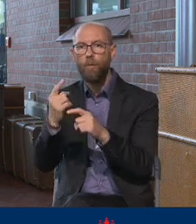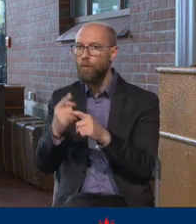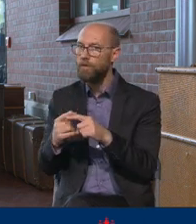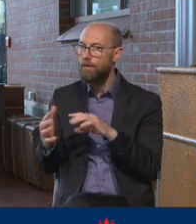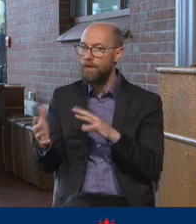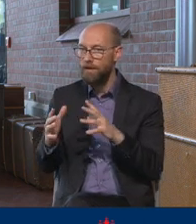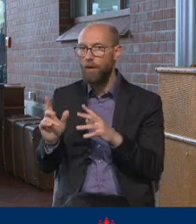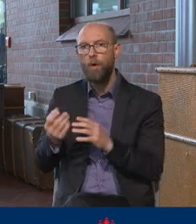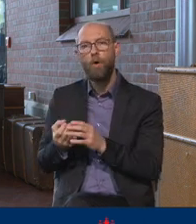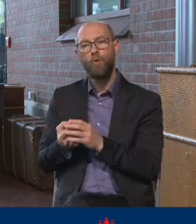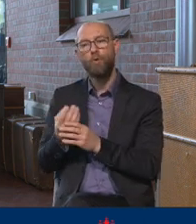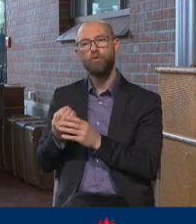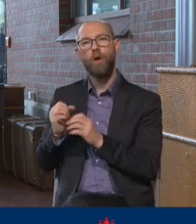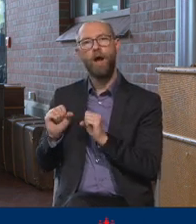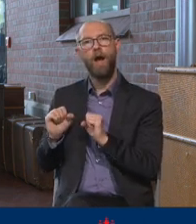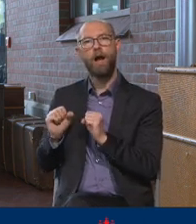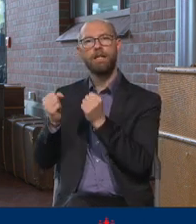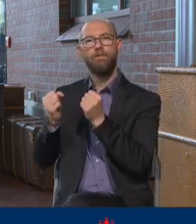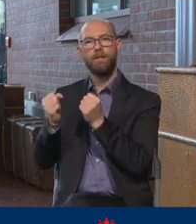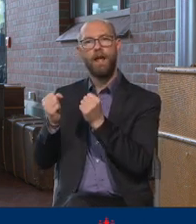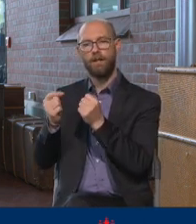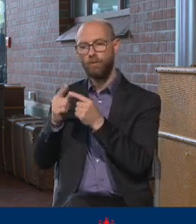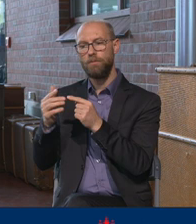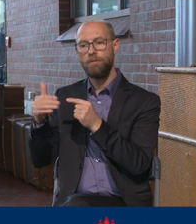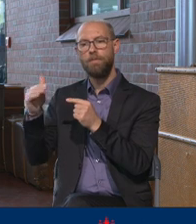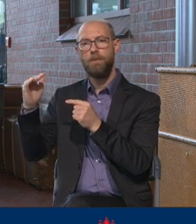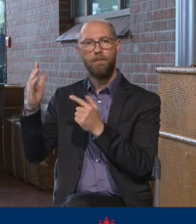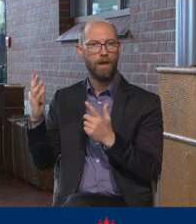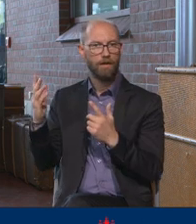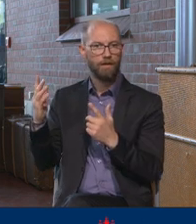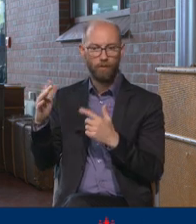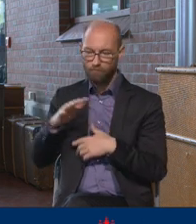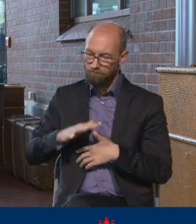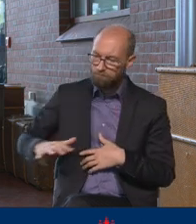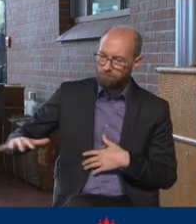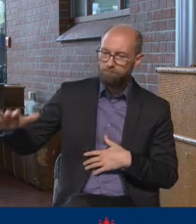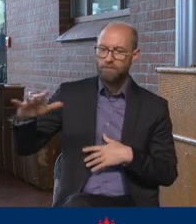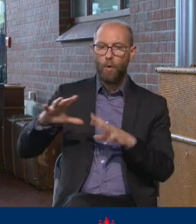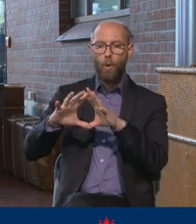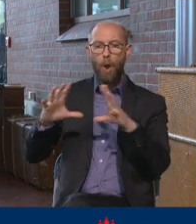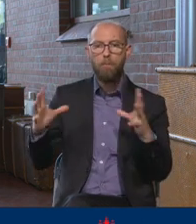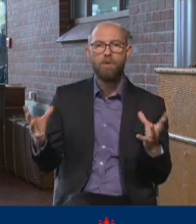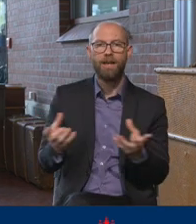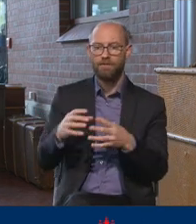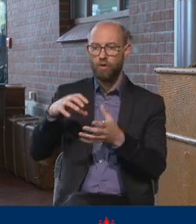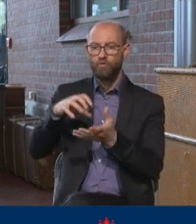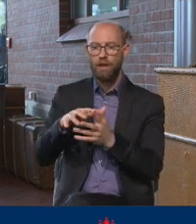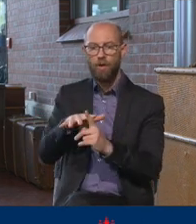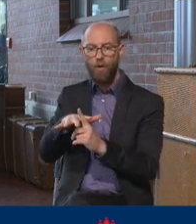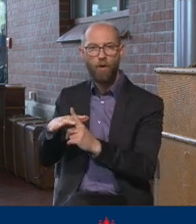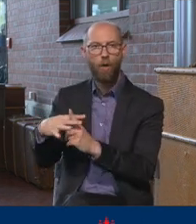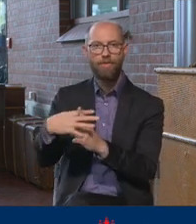in kulturelle aktivitäten und vieles andere mehr was sich in einem sehr komplexen stadt kontext abbildet